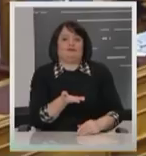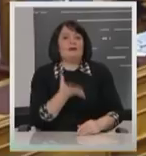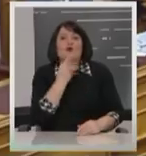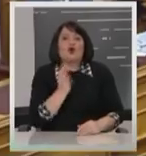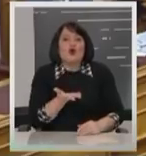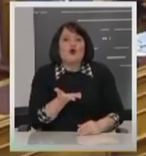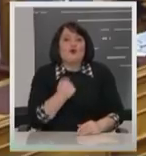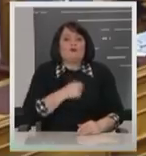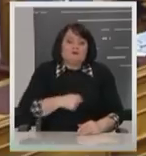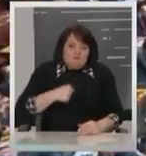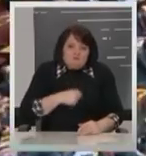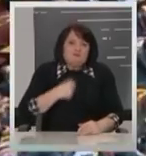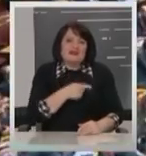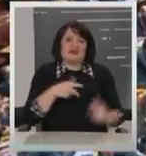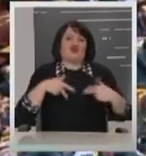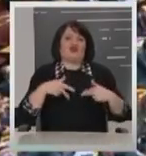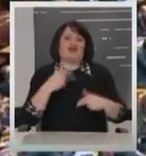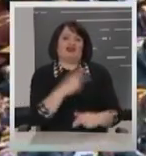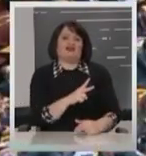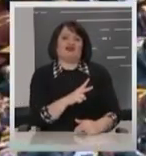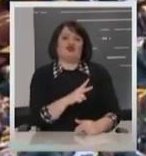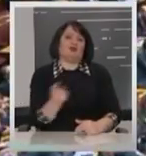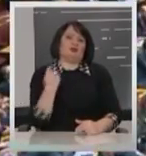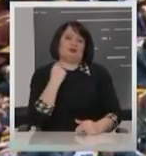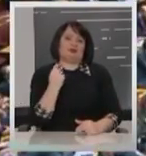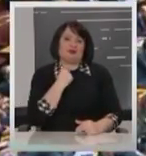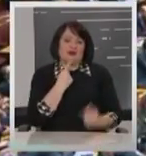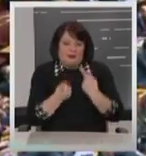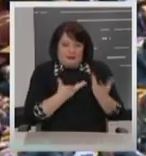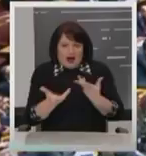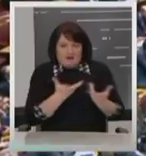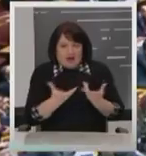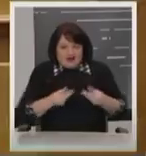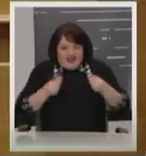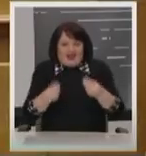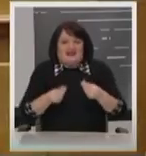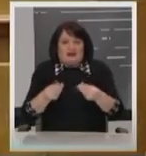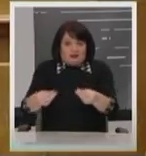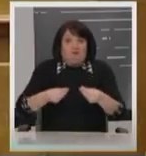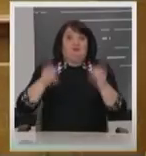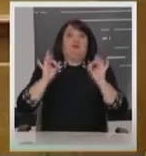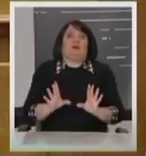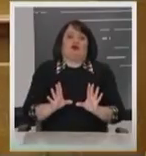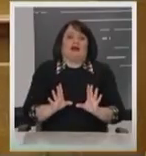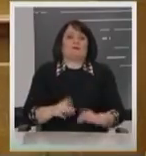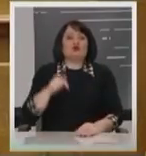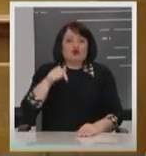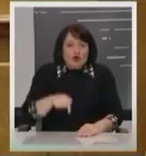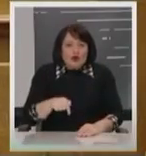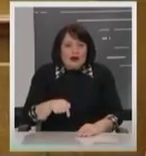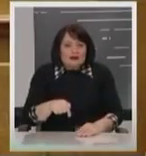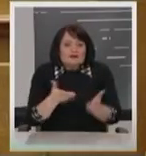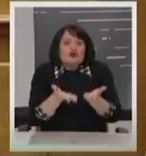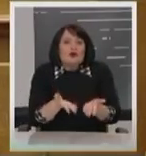συμβαίνει, δυστυχώς, με την κυβέρνησή σας κάθε φορά που διαπραγματεύετε. Τα δίνετε όλα και δεν παίρνετε τίποτα.